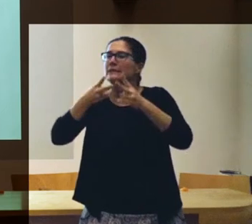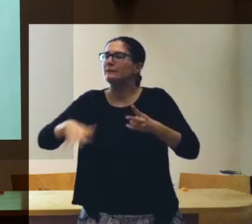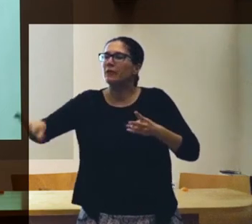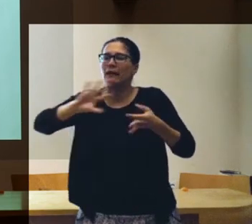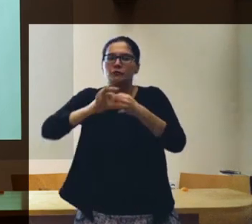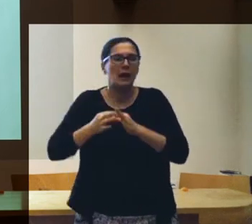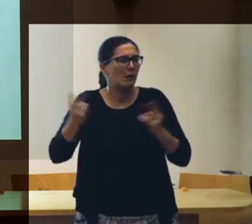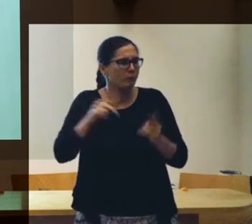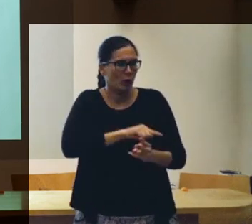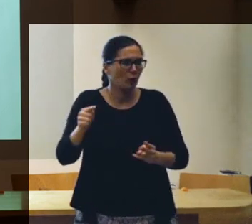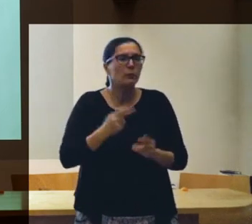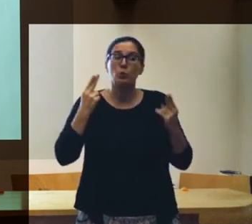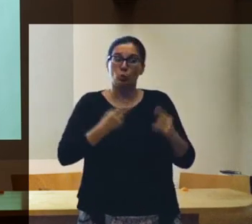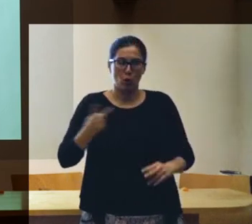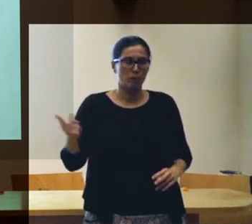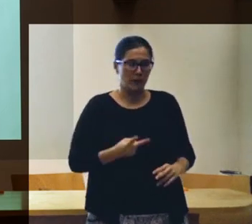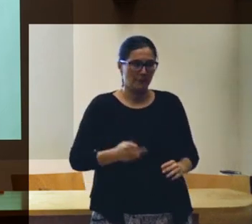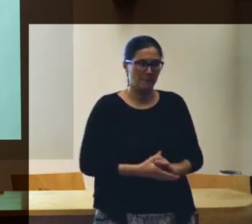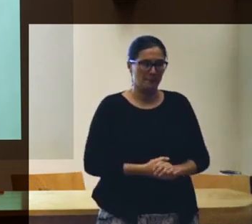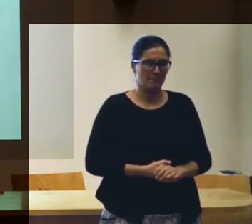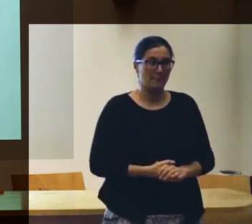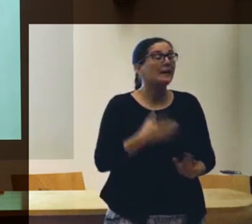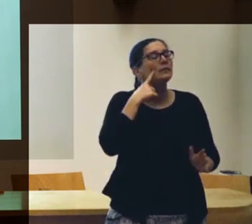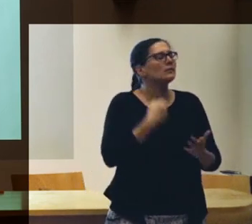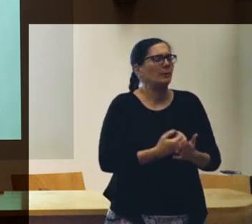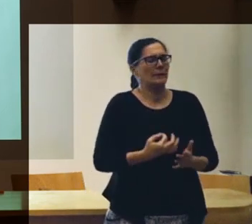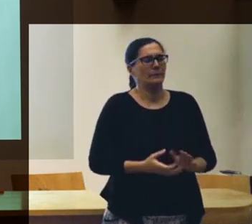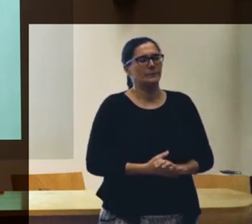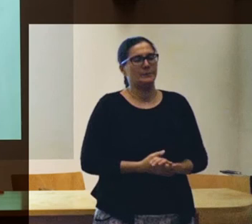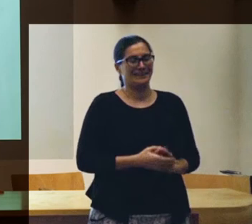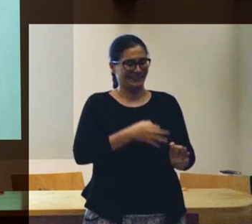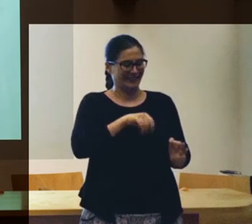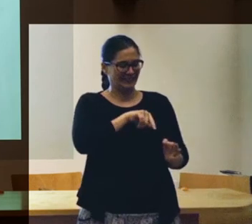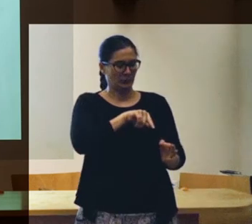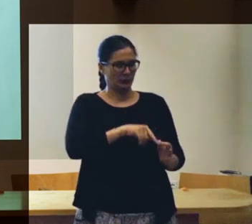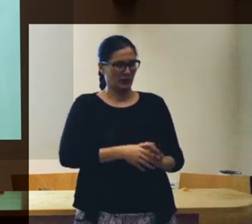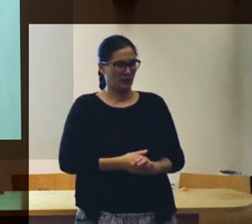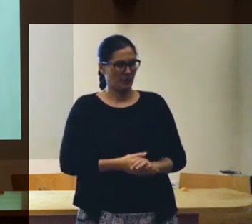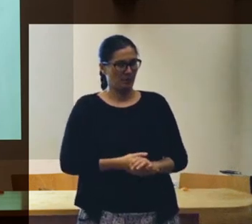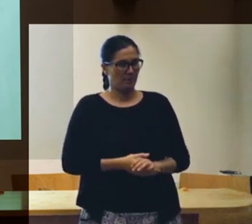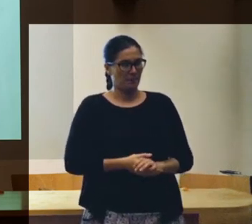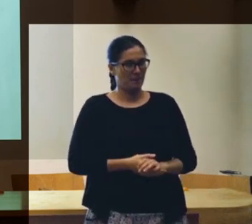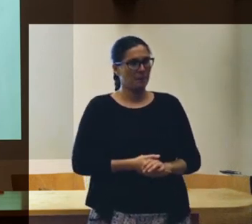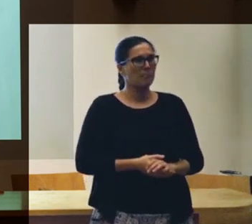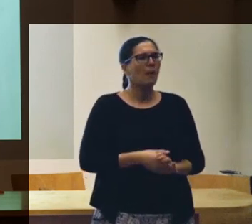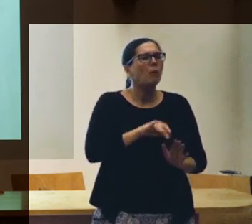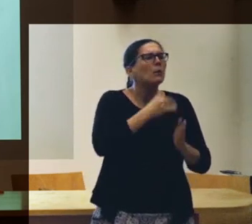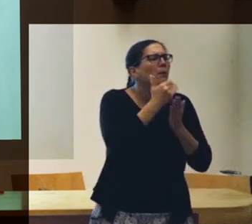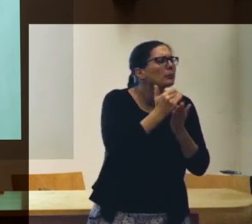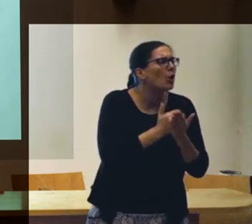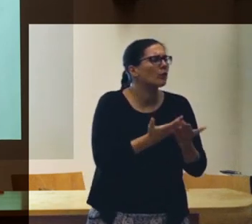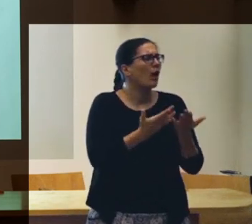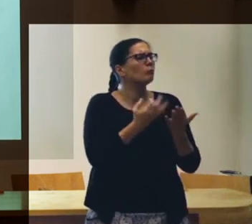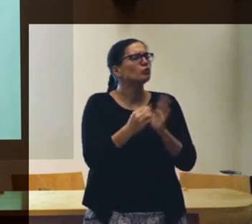Vlastně to znamená, že ta instituce stejně jako řeší svůj program, kterým